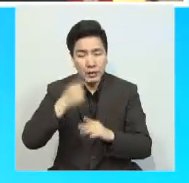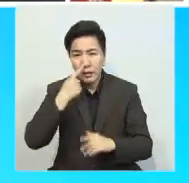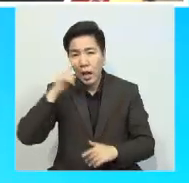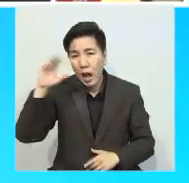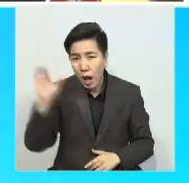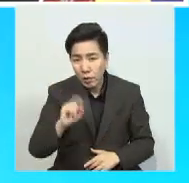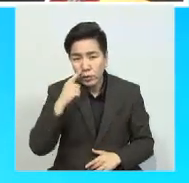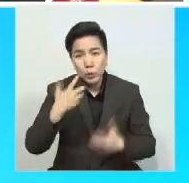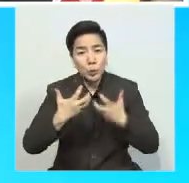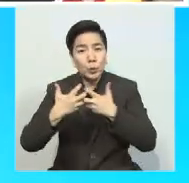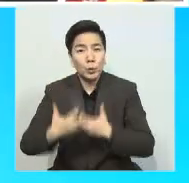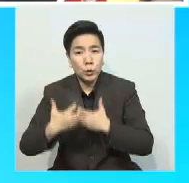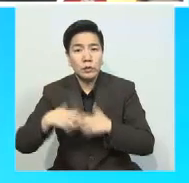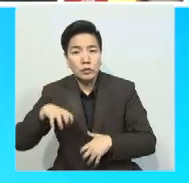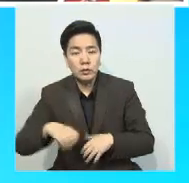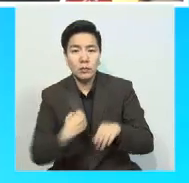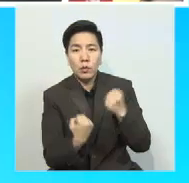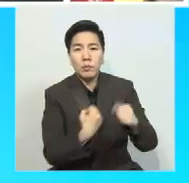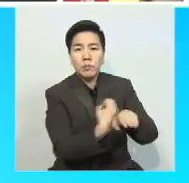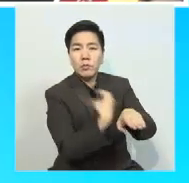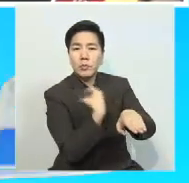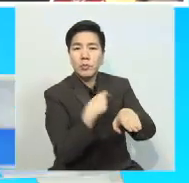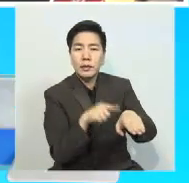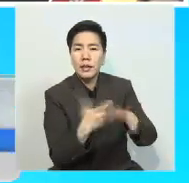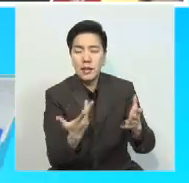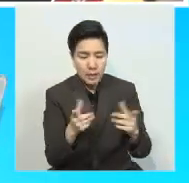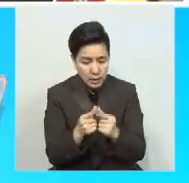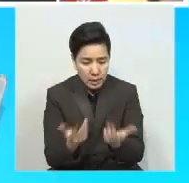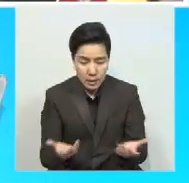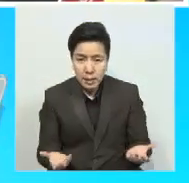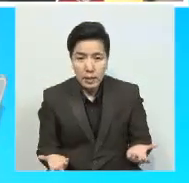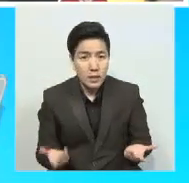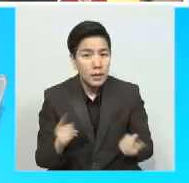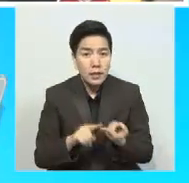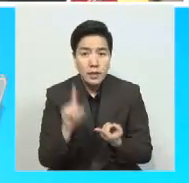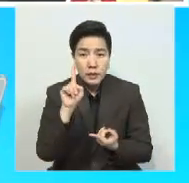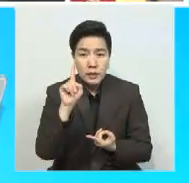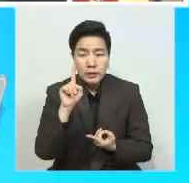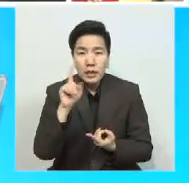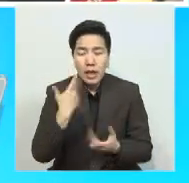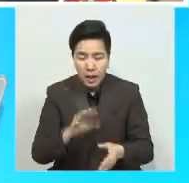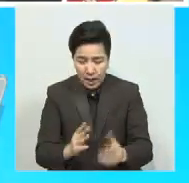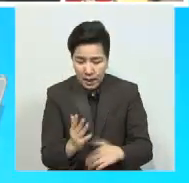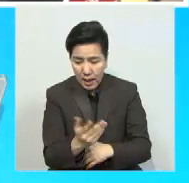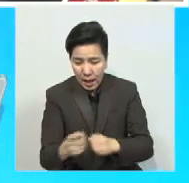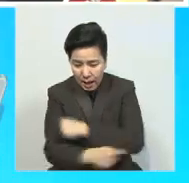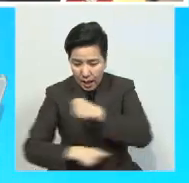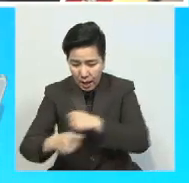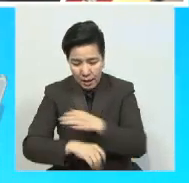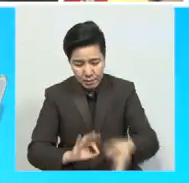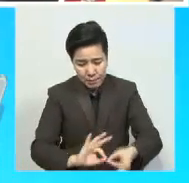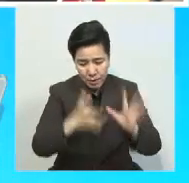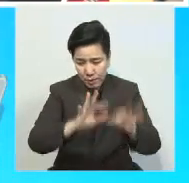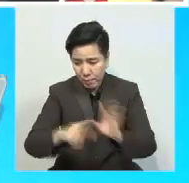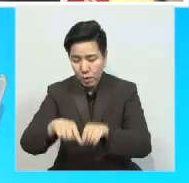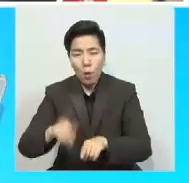ไหนลงอุตสาหกรรมบ้างจราจรบ้างเรื่องอะไรล่ะในเรื่องของเผาไร่นาต่างๆเนี่ยมันมีทั้งหมดอ่ะเพรา